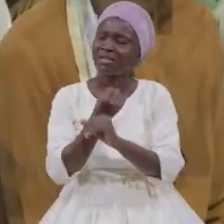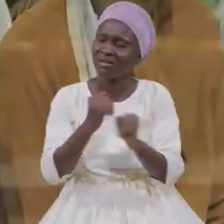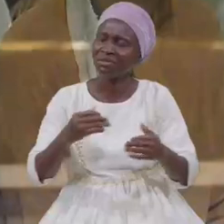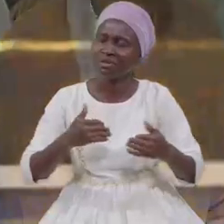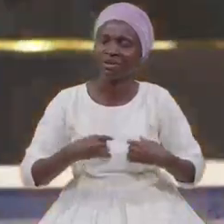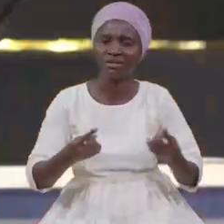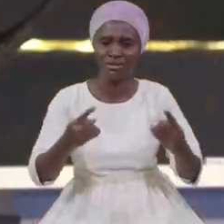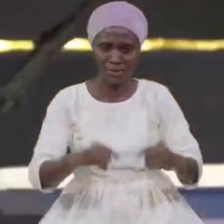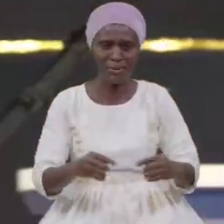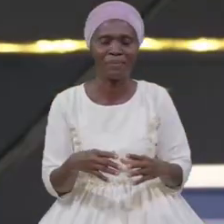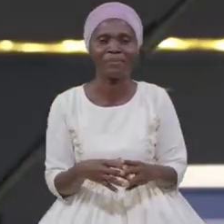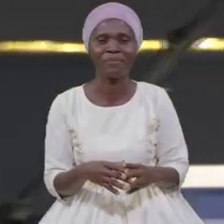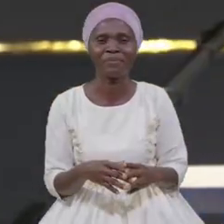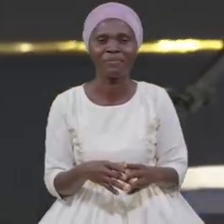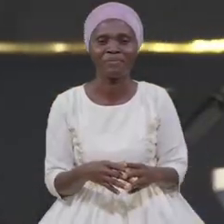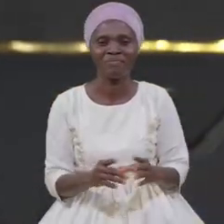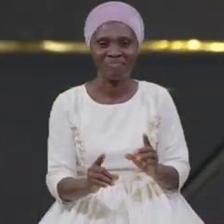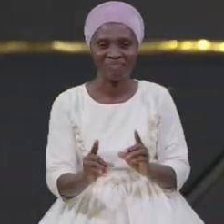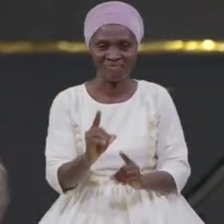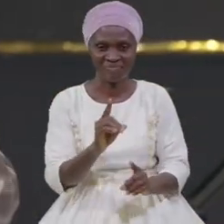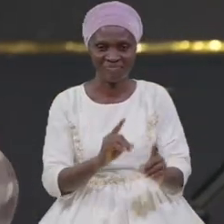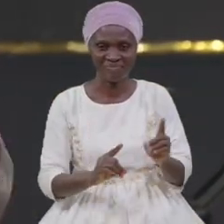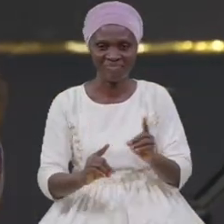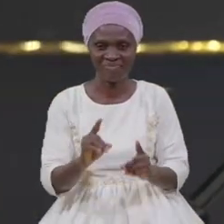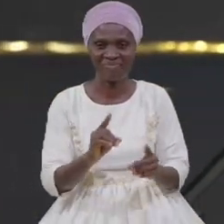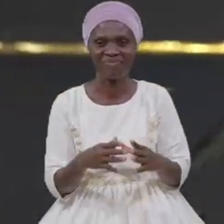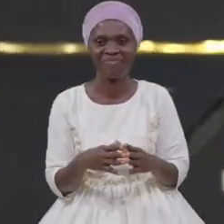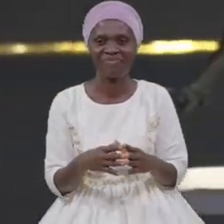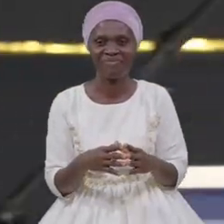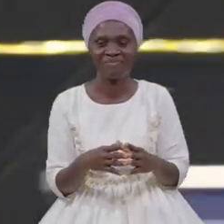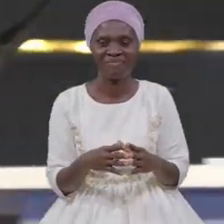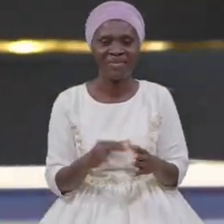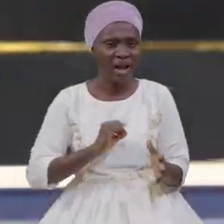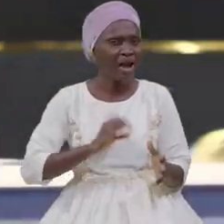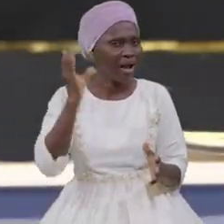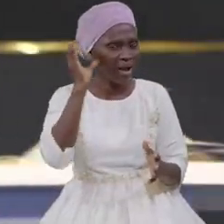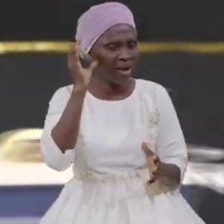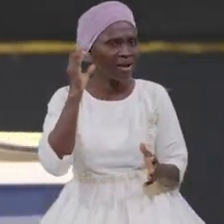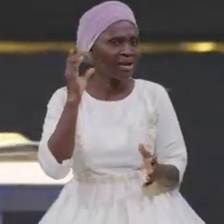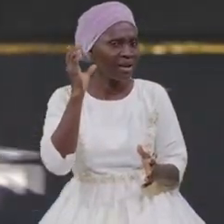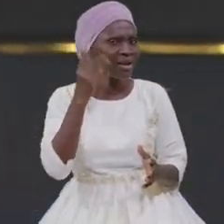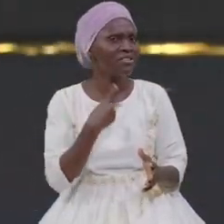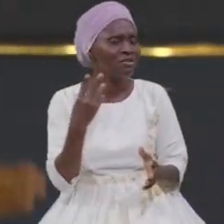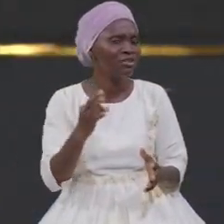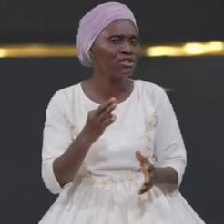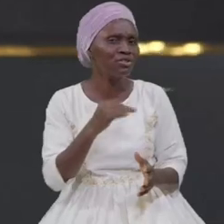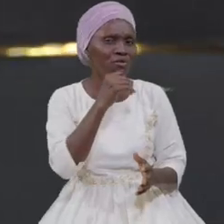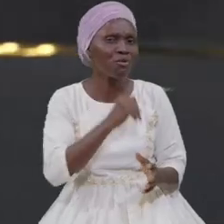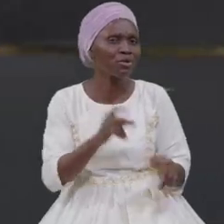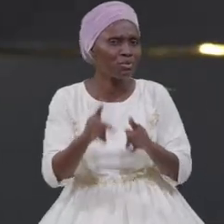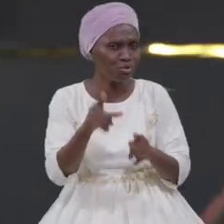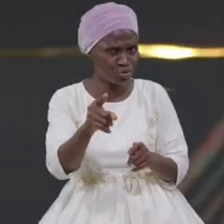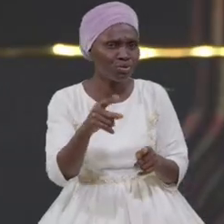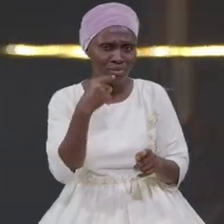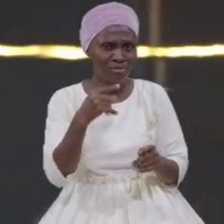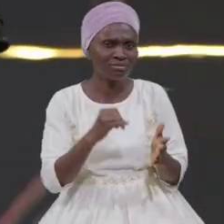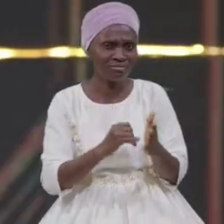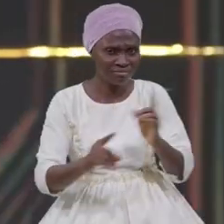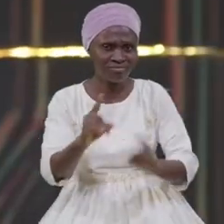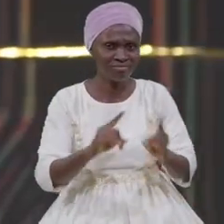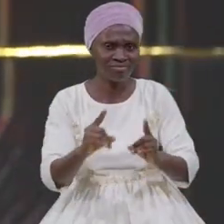J'entends la voix des jeunes là-bas. Les personnes âgées, utilisez votre voix, rock, et dites, mon salut